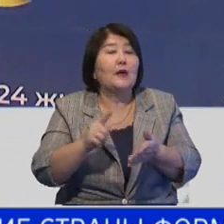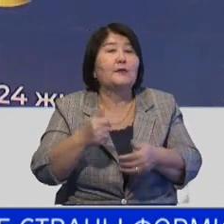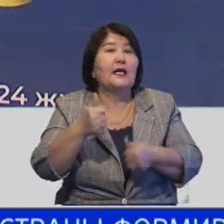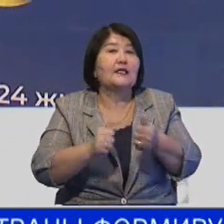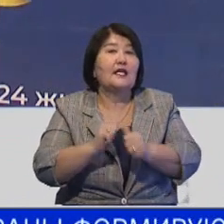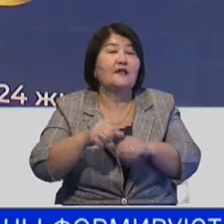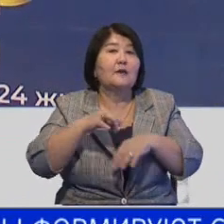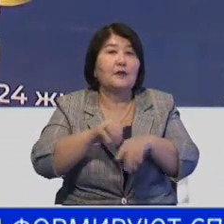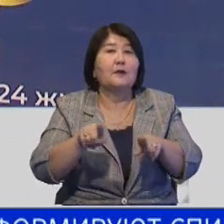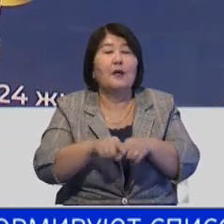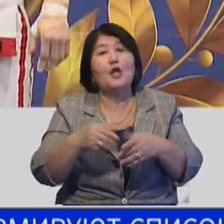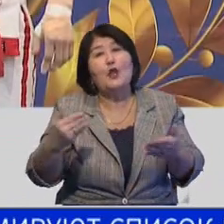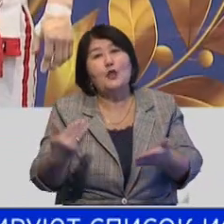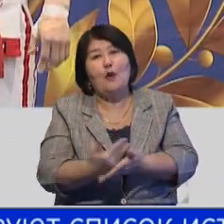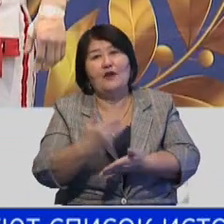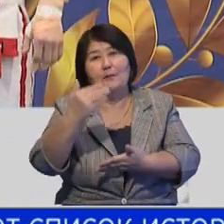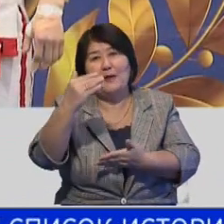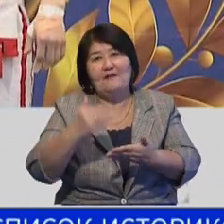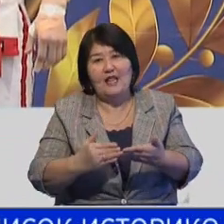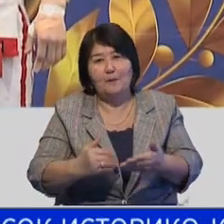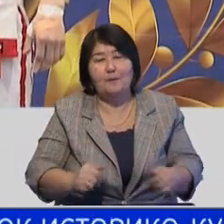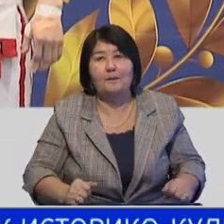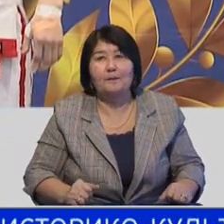соревнования проводились по новым правилам.